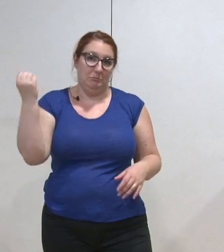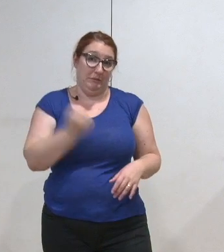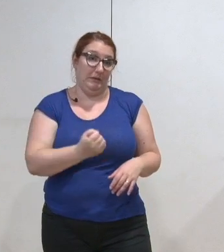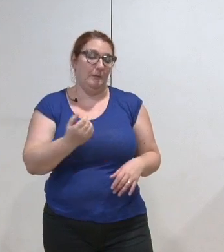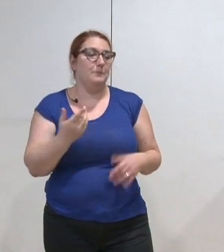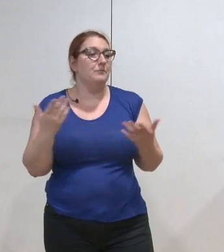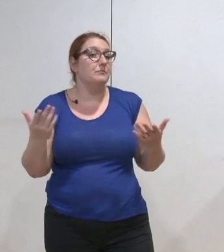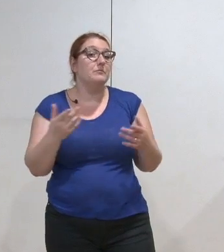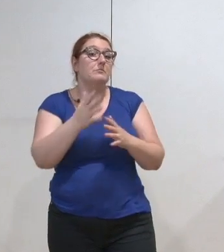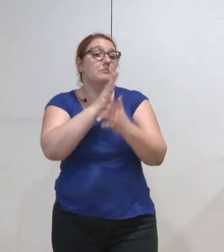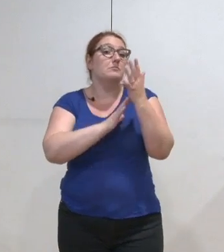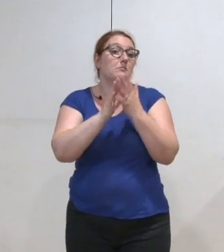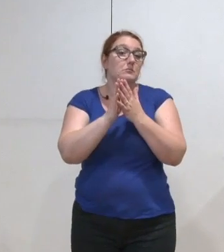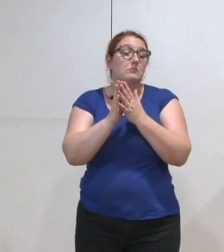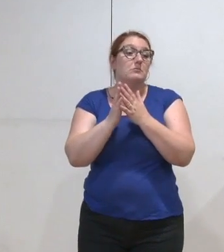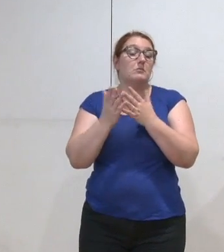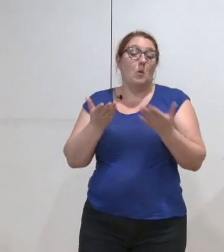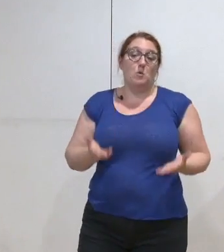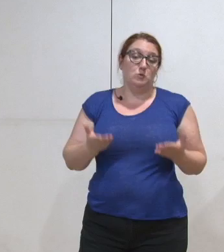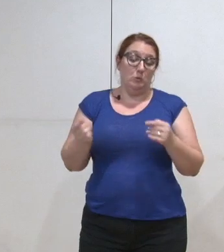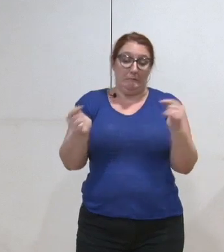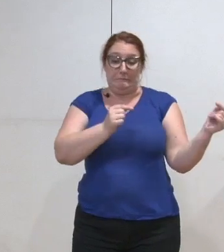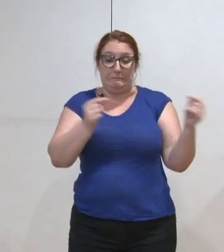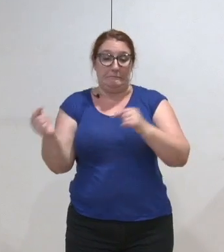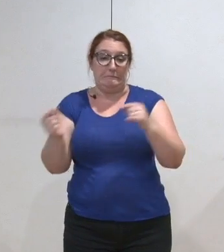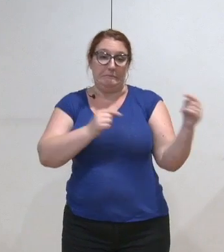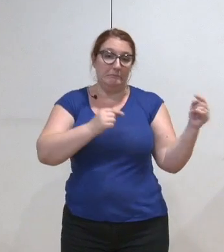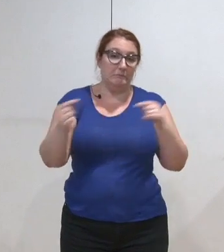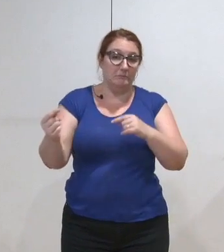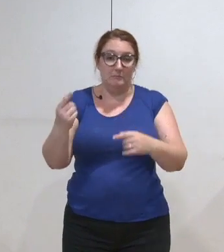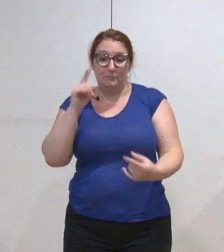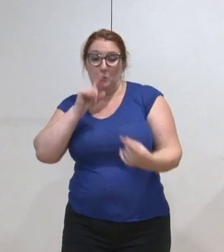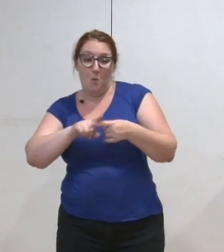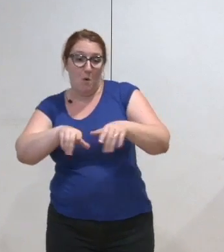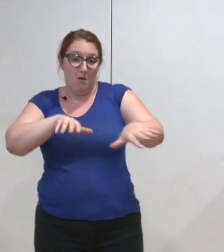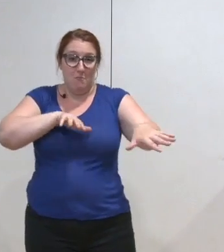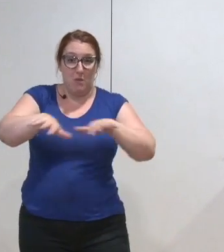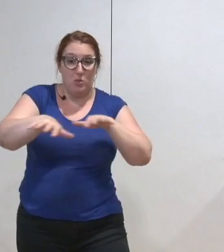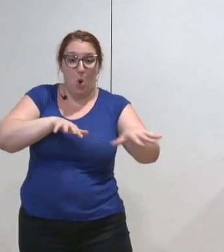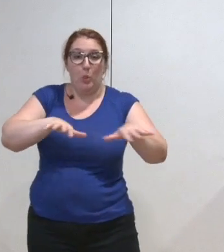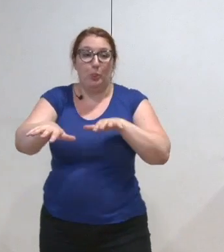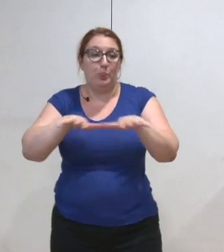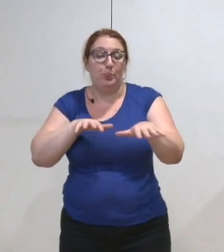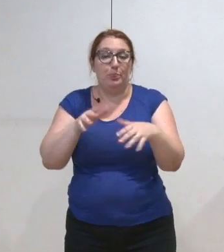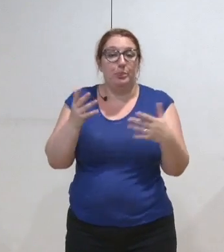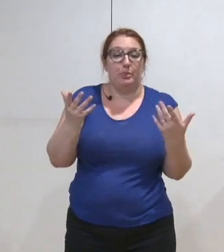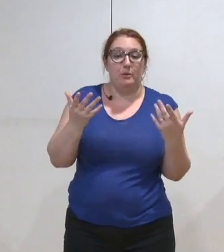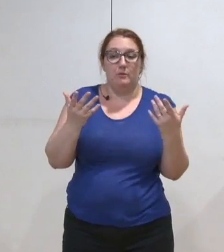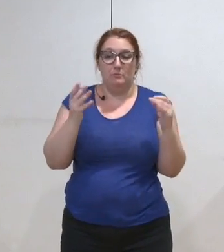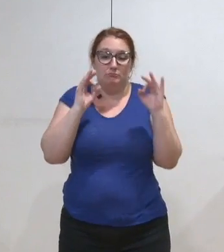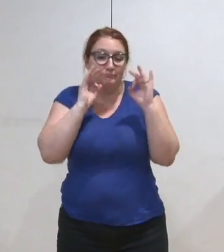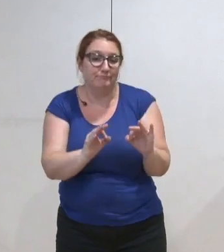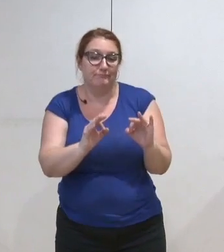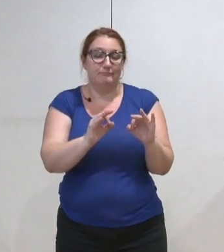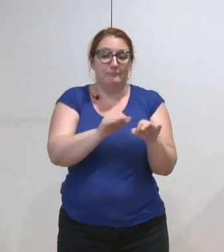mentionnez les discussions pour trouver un mode qui soit à la fois qui corresponde à une convivialité et